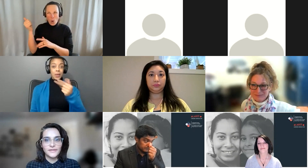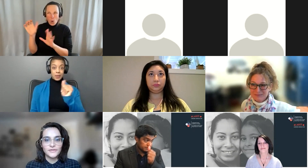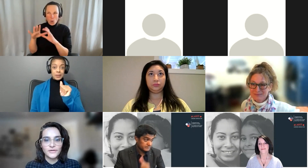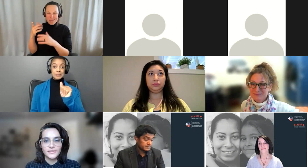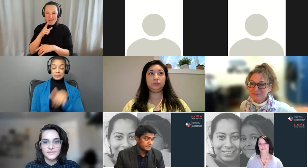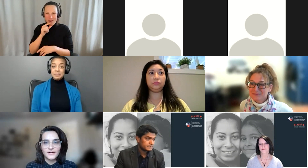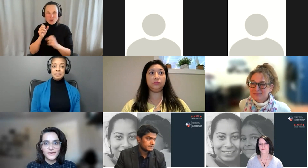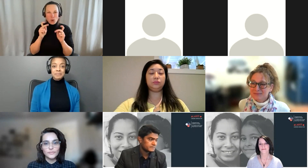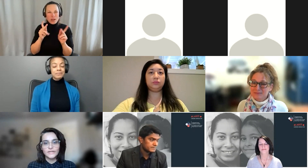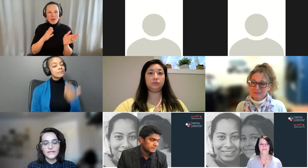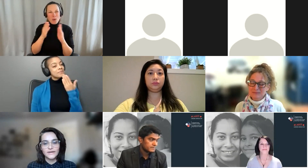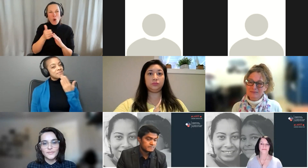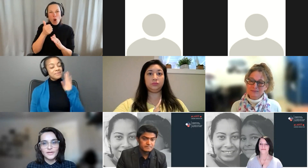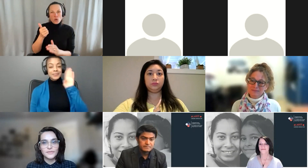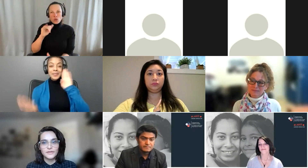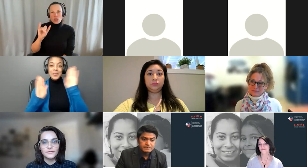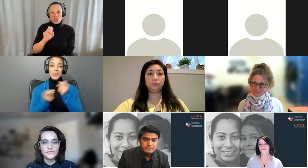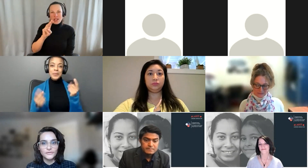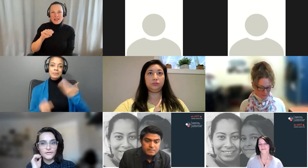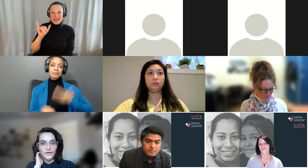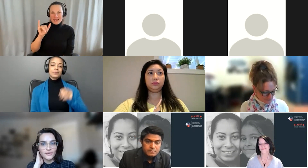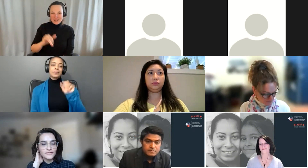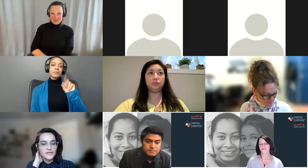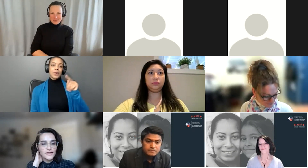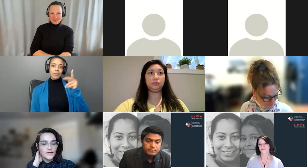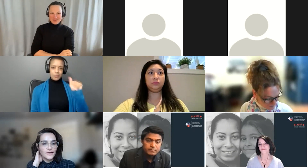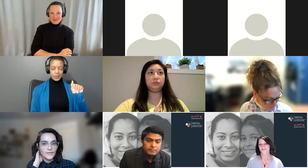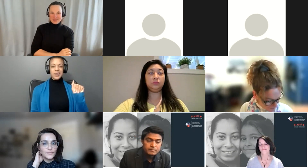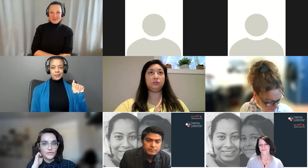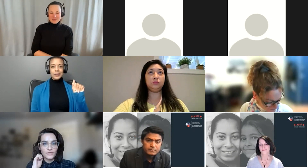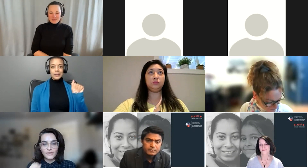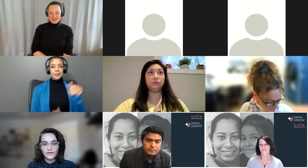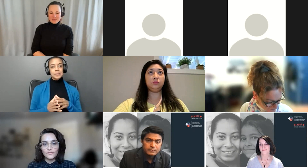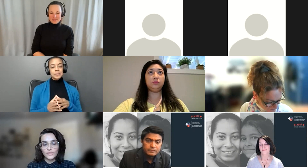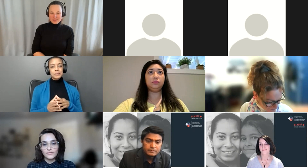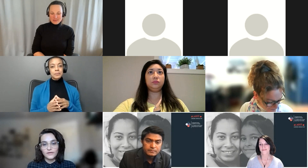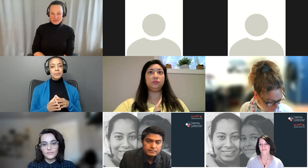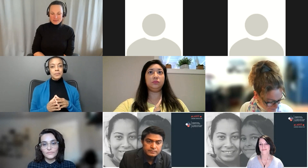Jenny. Bon, je m'appelle Martha, est-ce que vous avez vu?